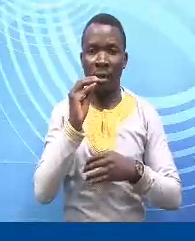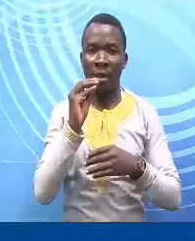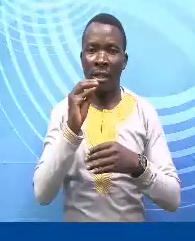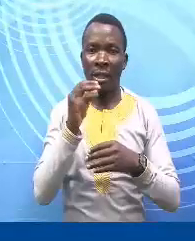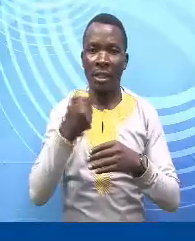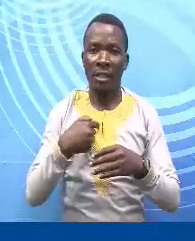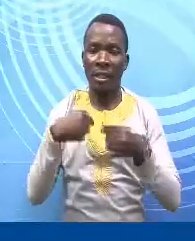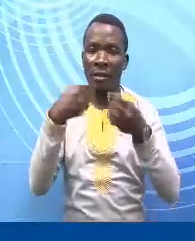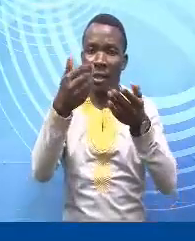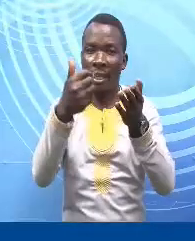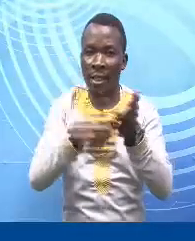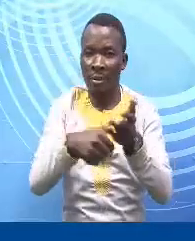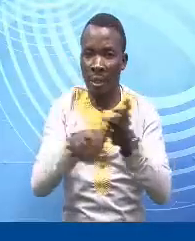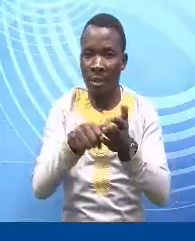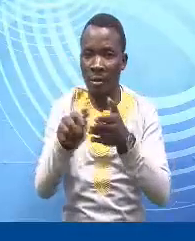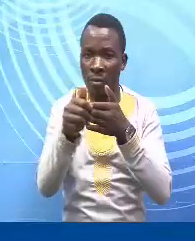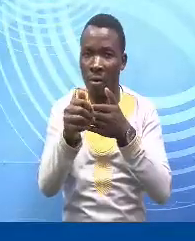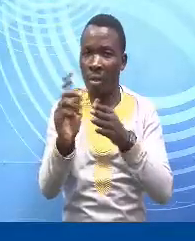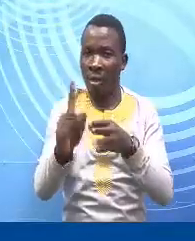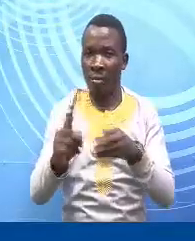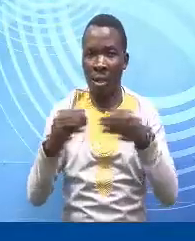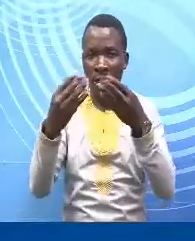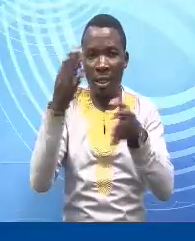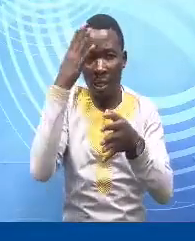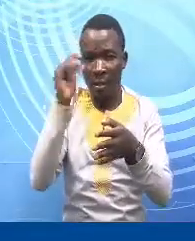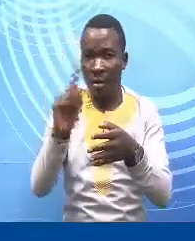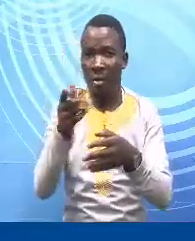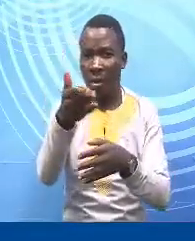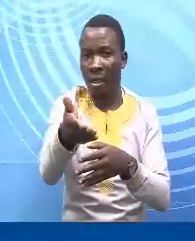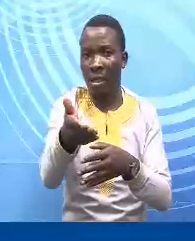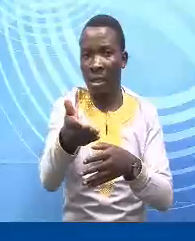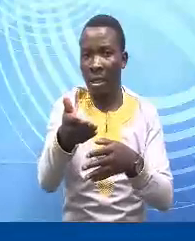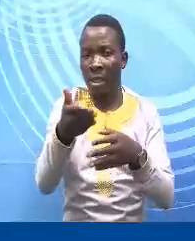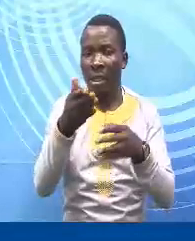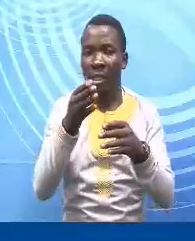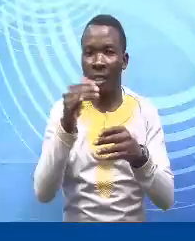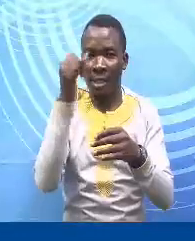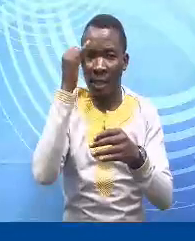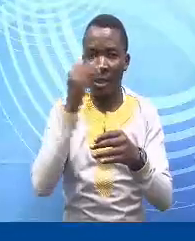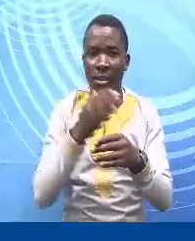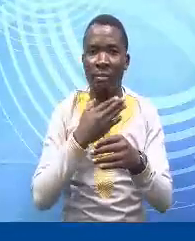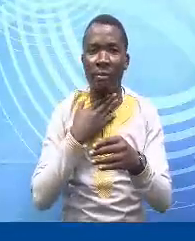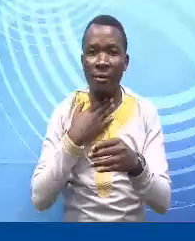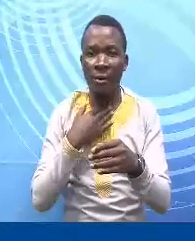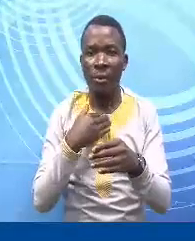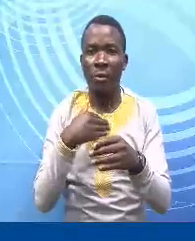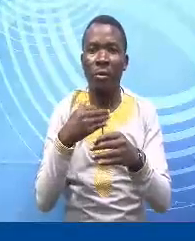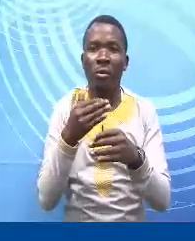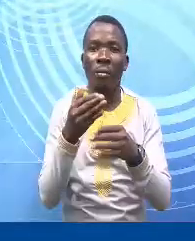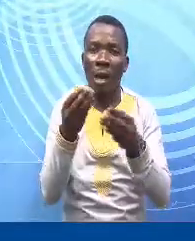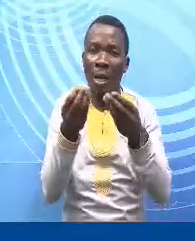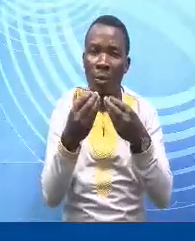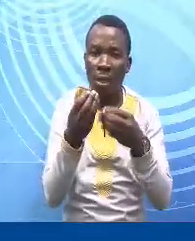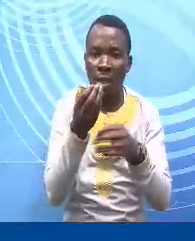bitanga ikirego ku buyobozi iyo ntago nagitanze kuko n'ubundi nawe uri inaha icyifuzo mfite ni uko mwaduhereza ibyo kurya